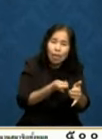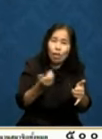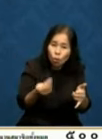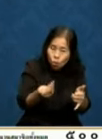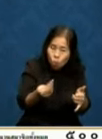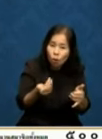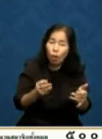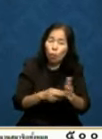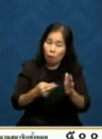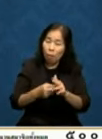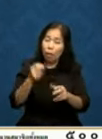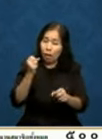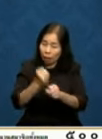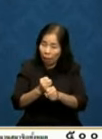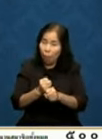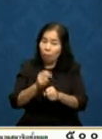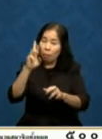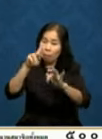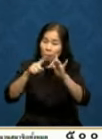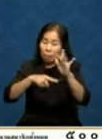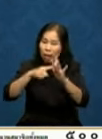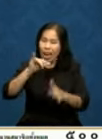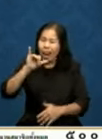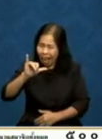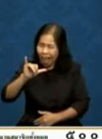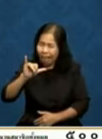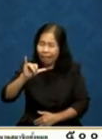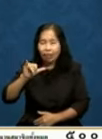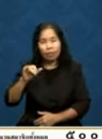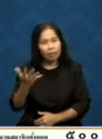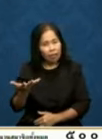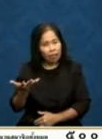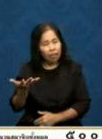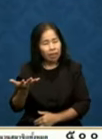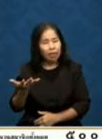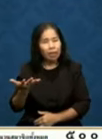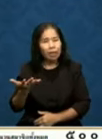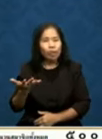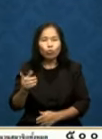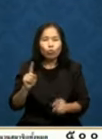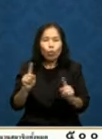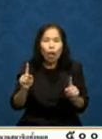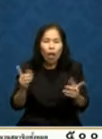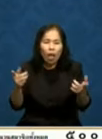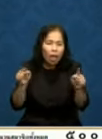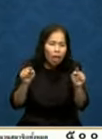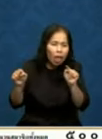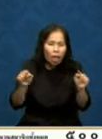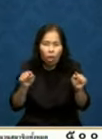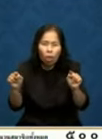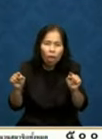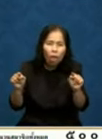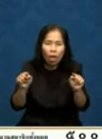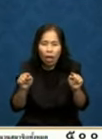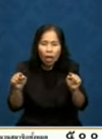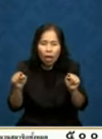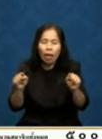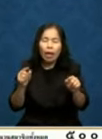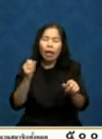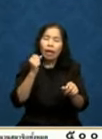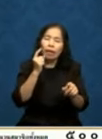จเนี่ยผมถามอีกทีหนึ่งครับเช่นแบ่งมันอยู่ตรงไหนว่าตามสมคว